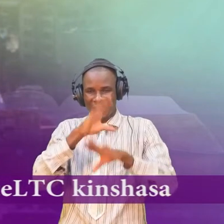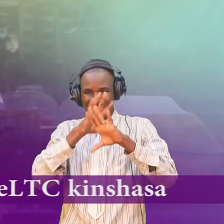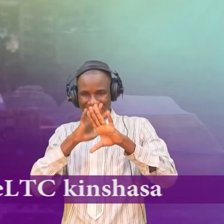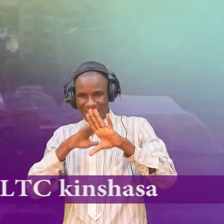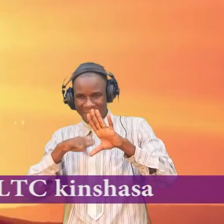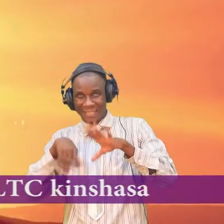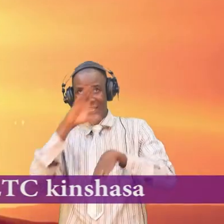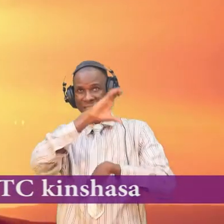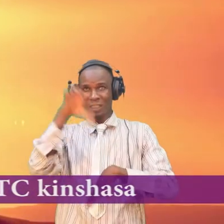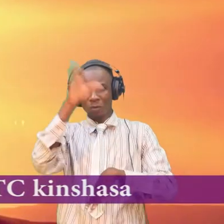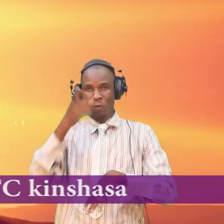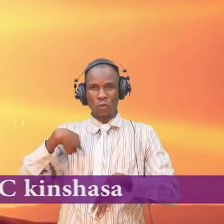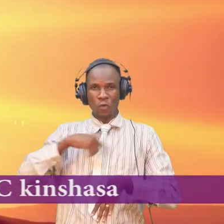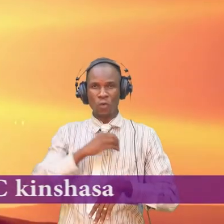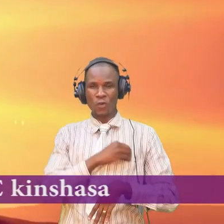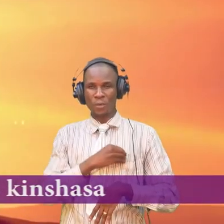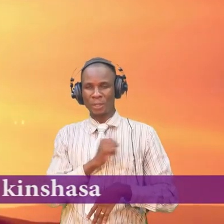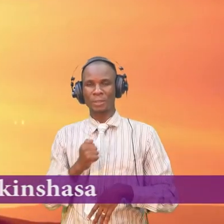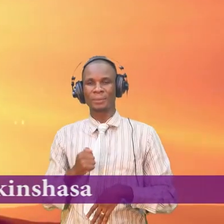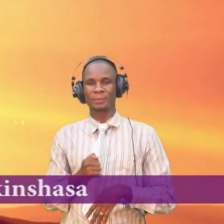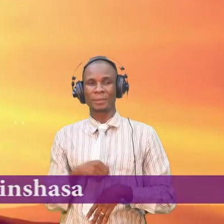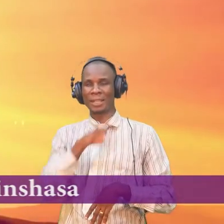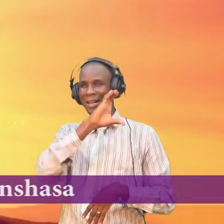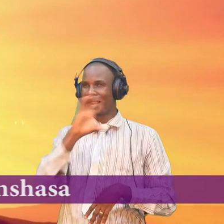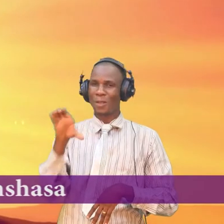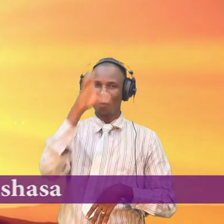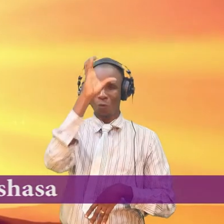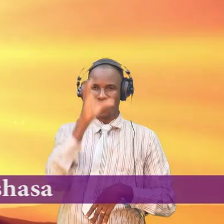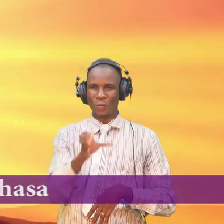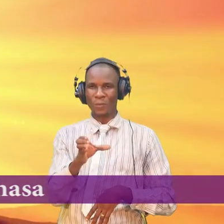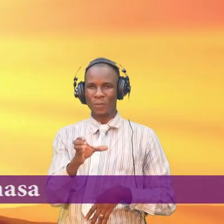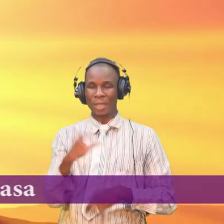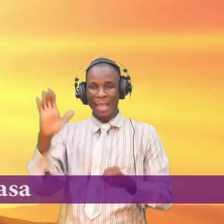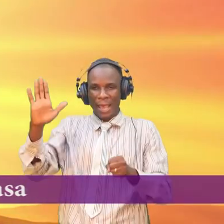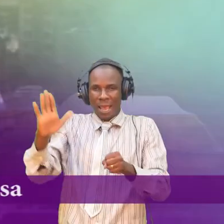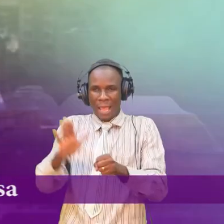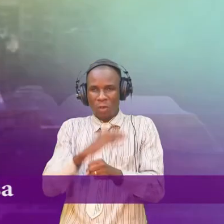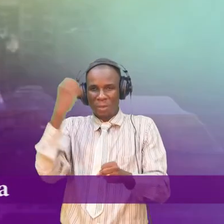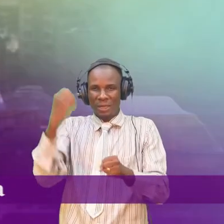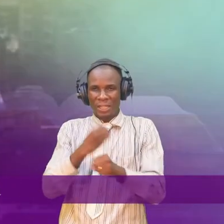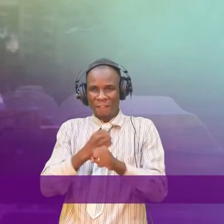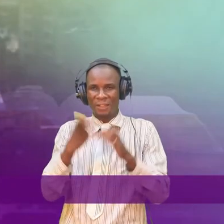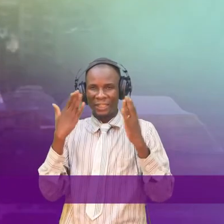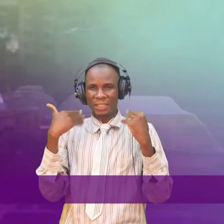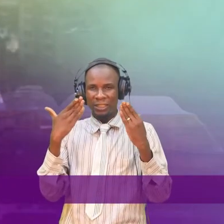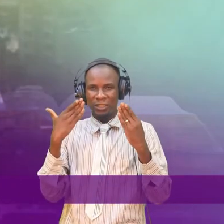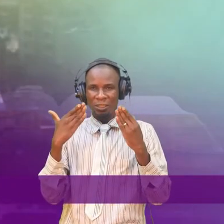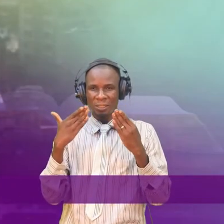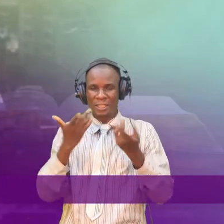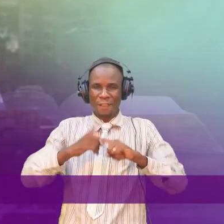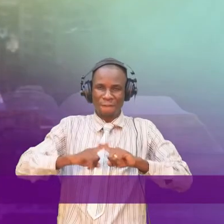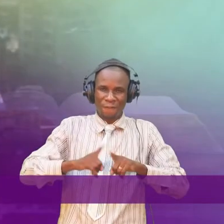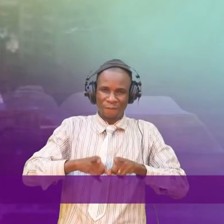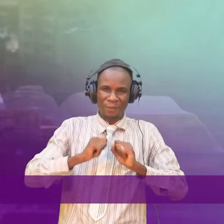Hebu tuchunguze maandiko yanatuambia nini. Kwa nini kifo cha Yesu pale msalabani ilikuwa ya lazima sana? Jambo la